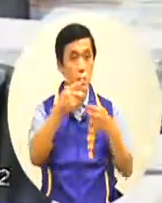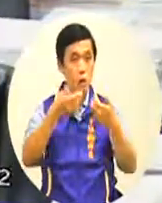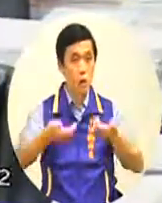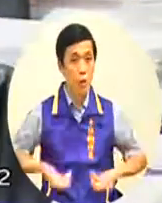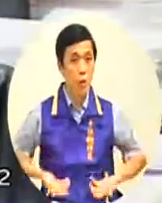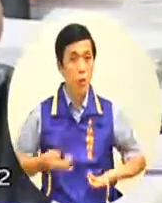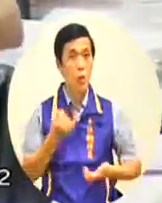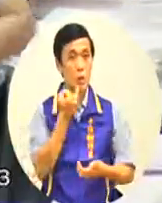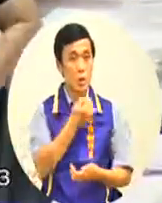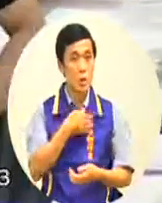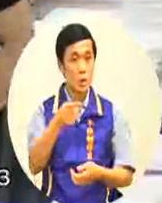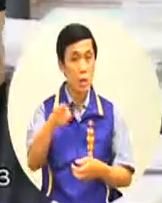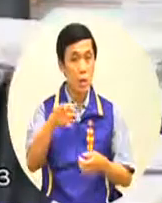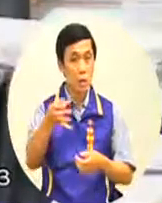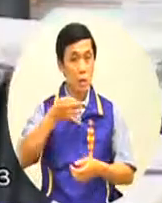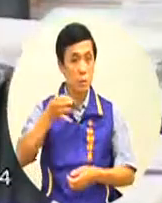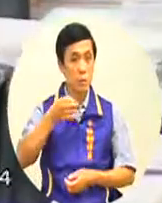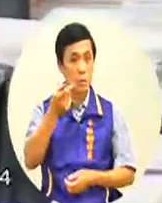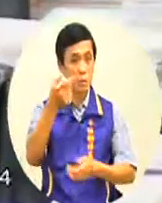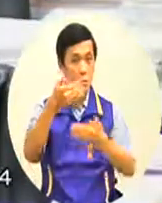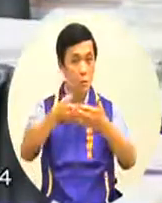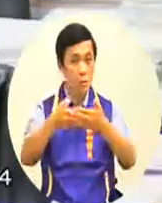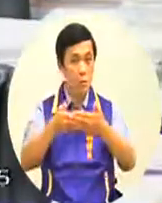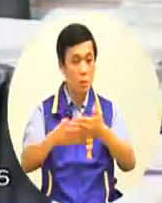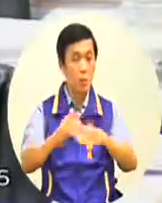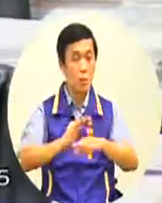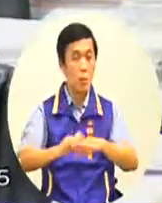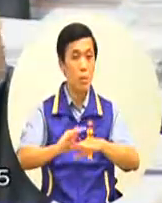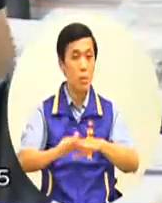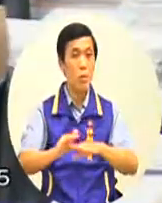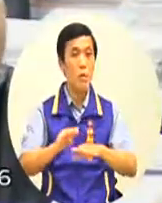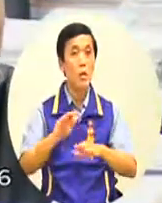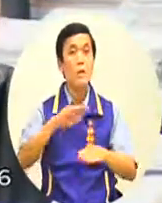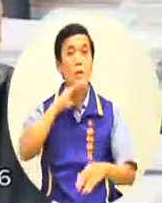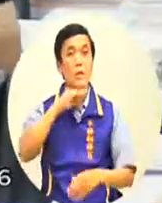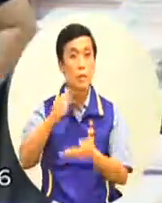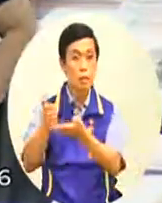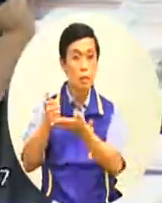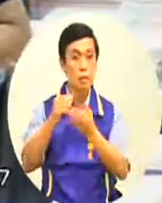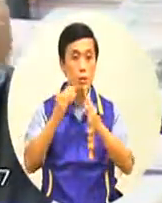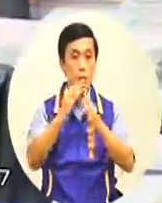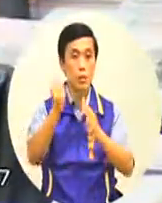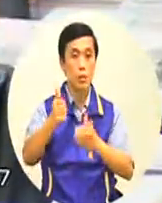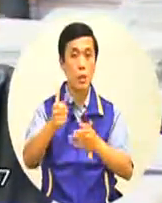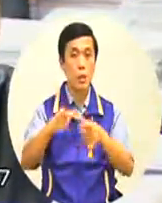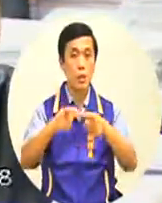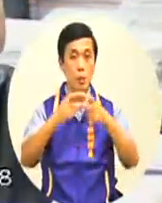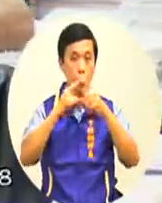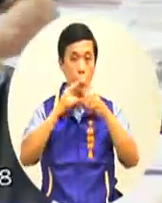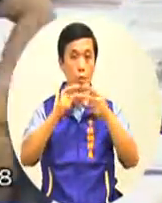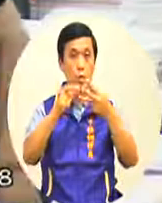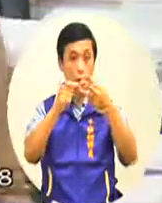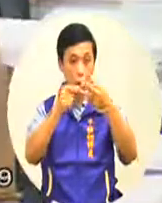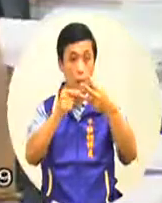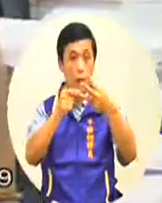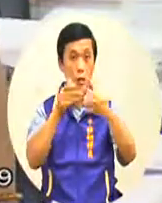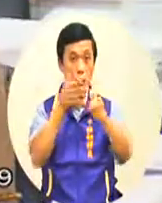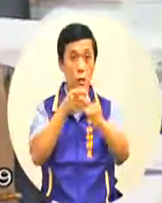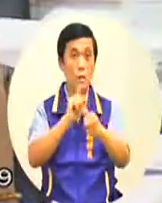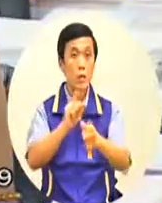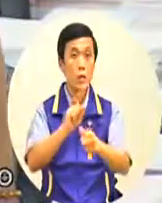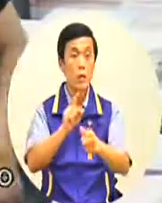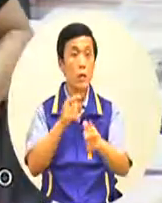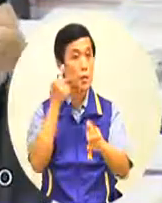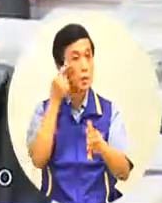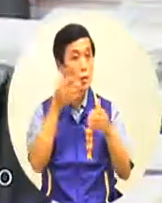少，所以这两点我想等一下请局长来做一下回应一下哈。那第三个问题，我想是要问一下我